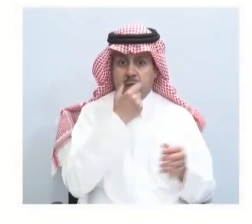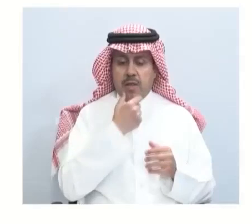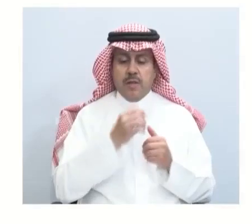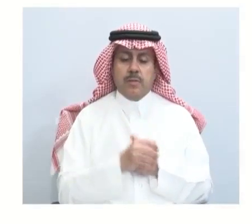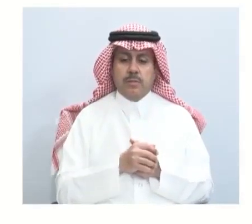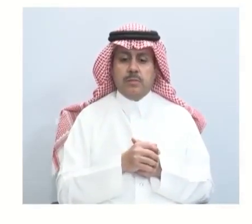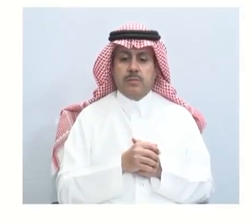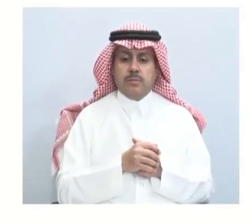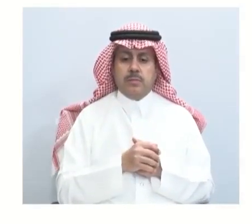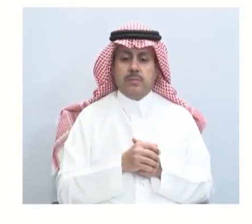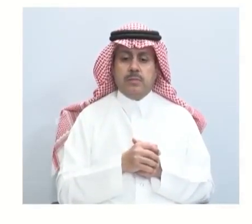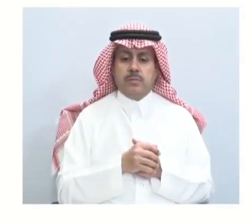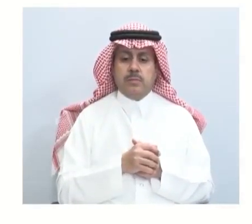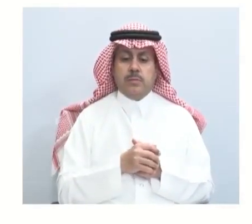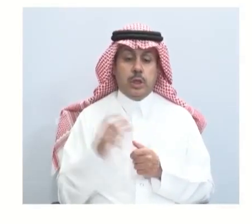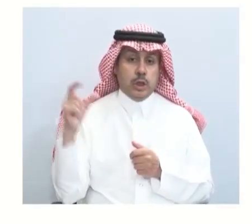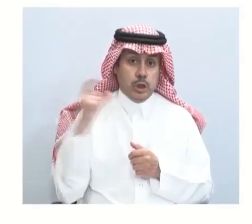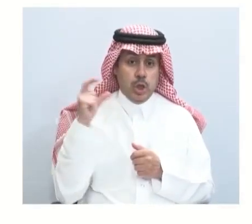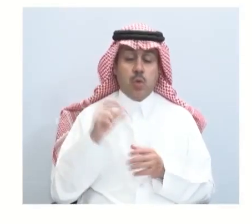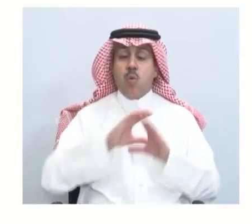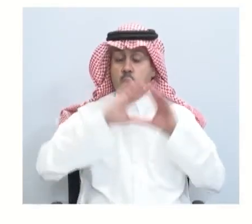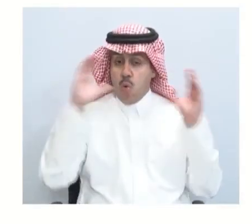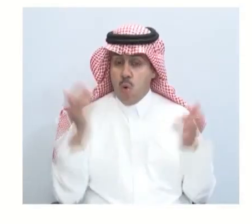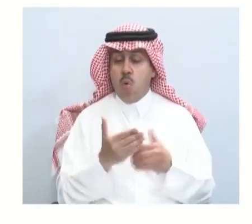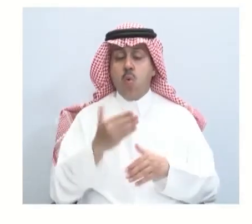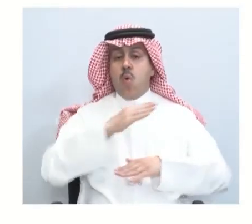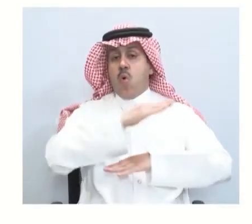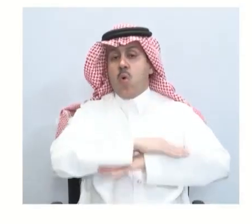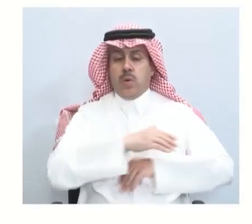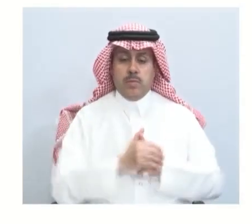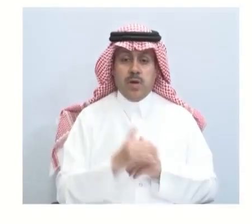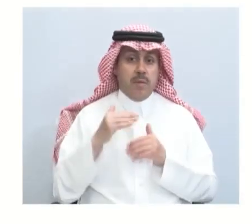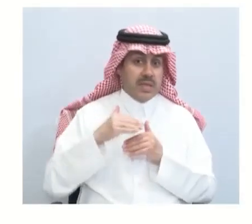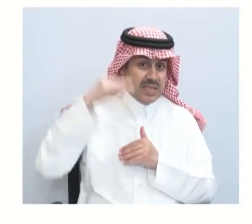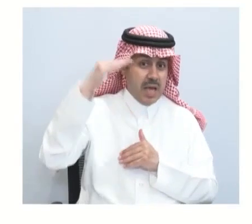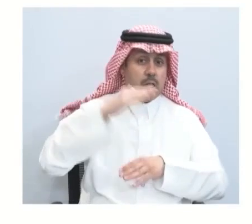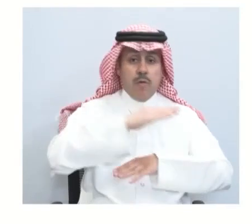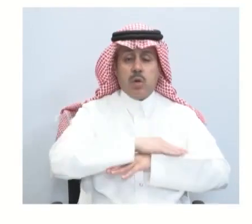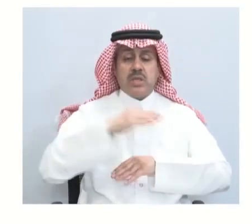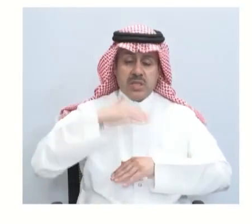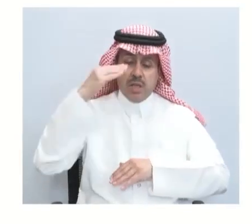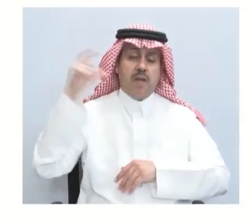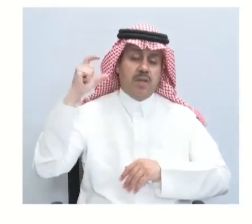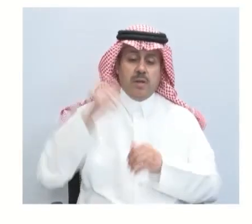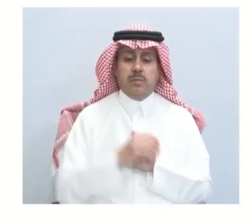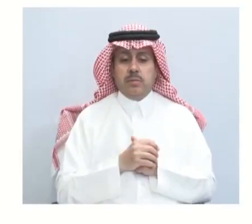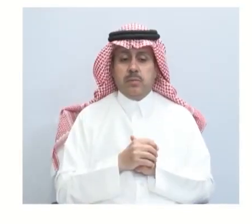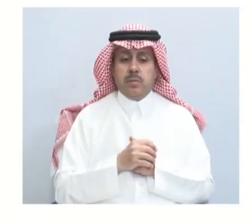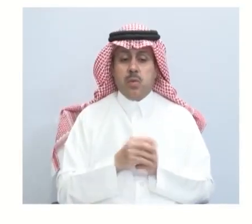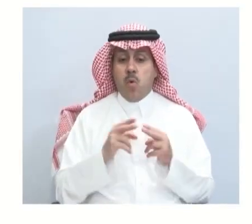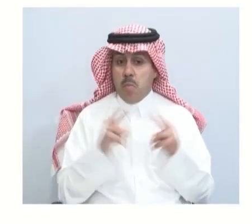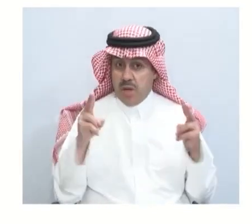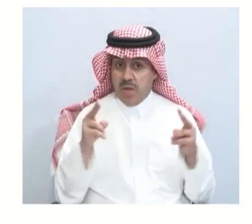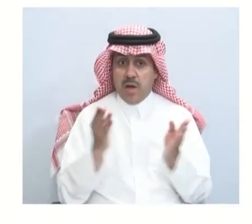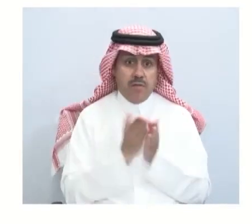تتبعها ارشادات الحديث الدين كله خلق فمن زاد في الخلق زاد عليك في الدين وبينا ذلك